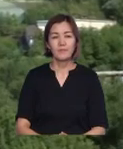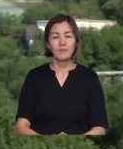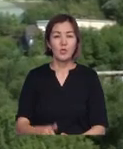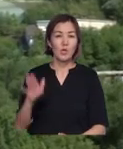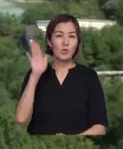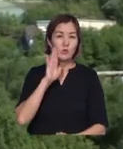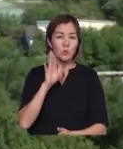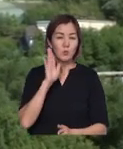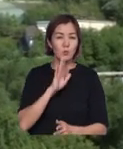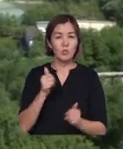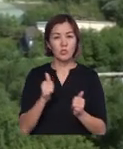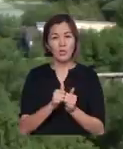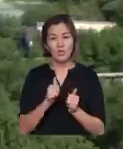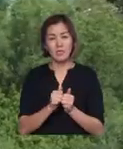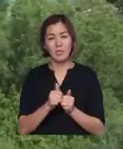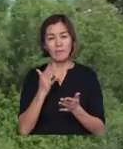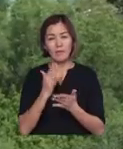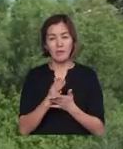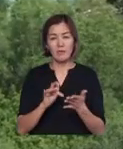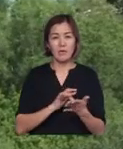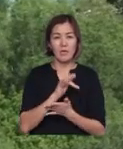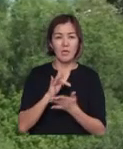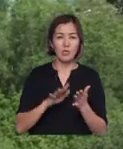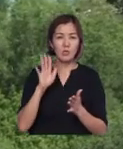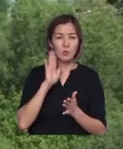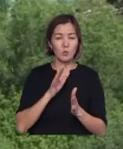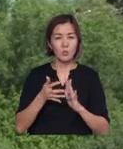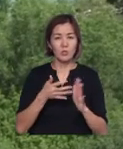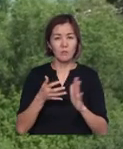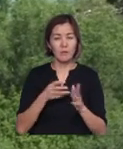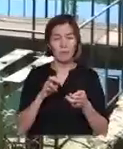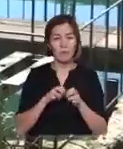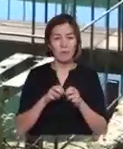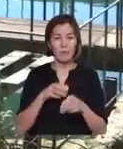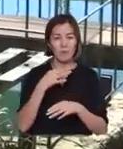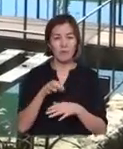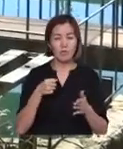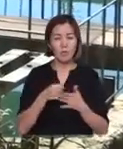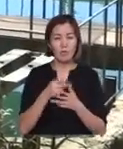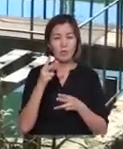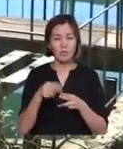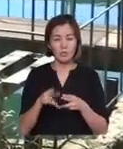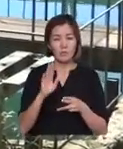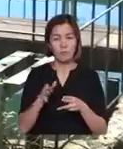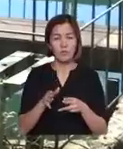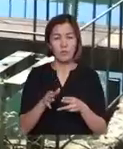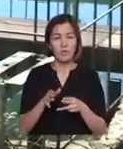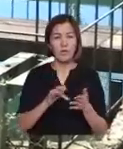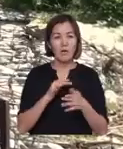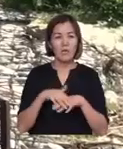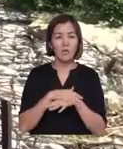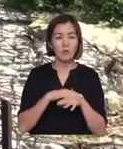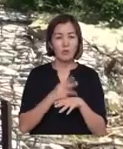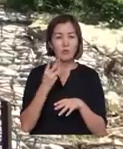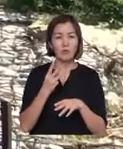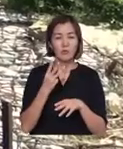Су басында тұрса да осы күнге дейін ауыз суға зар болған текеліктердің мәселесі күзге дейін шешілмек. Бүгінде қала тұрғындары үш